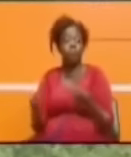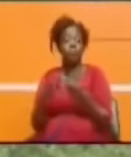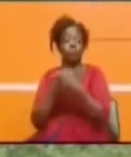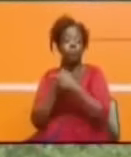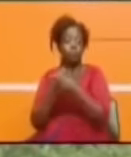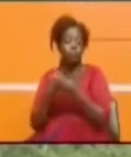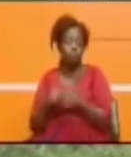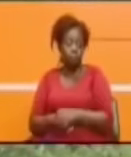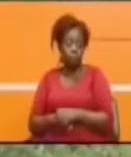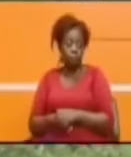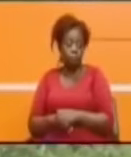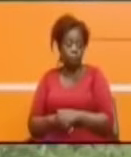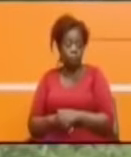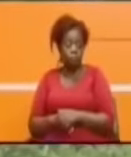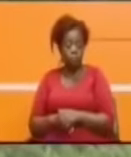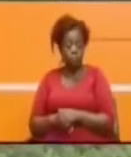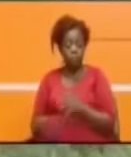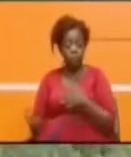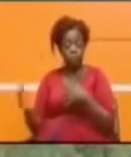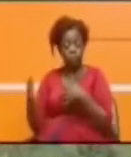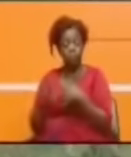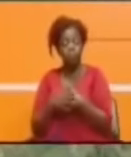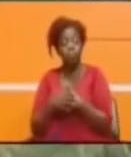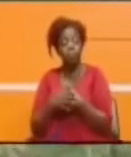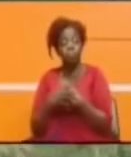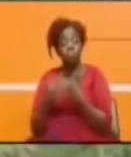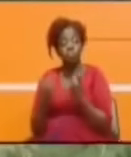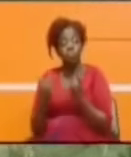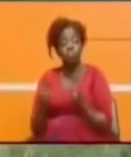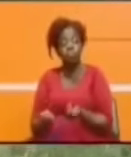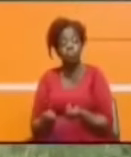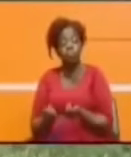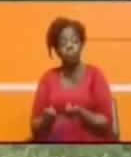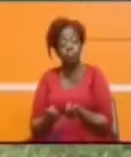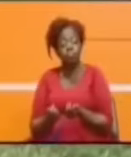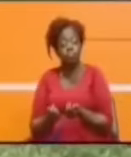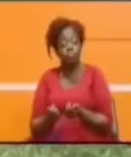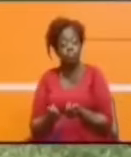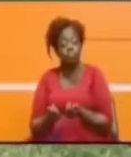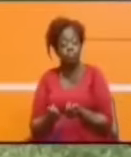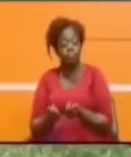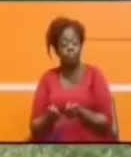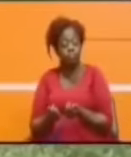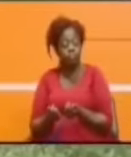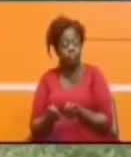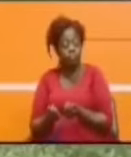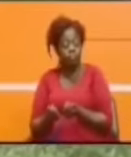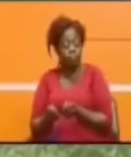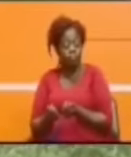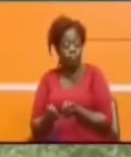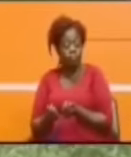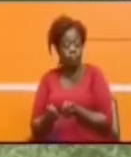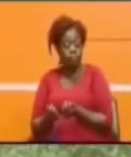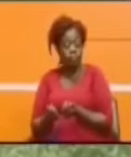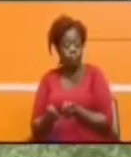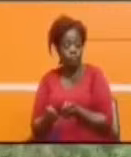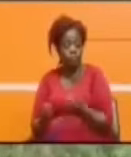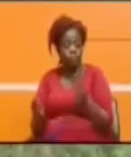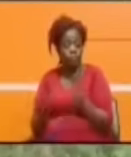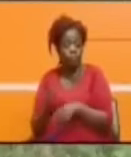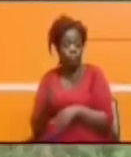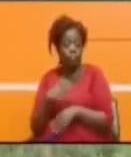batutwala misinde batugalira tukakokunenewa nekigu tuvayo bazayo muto